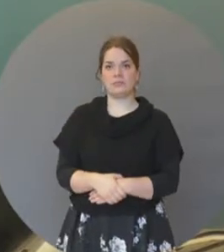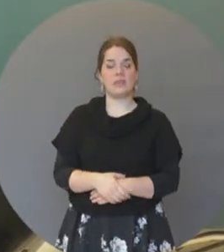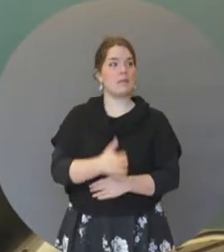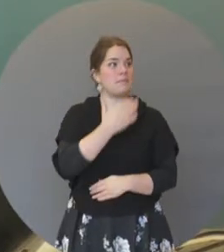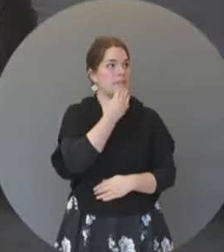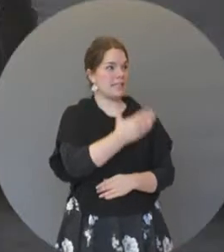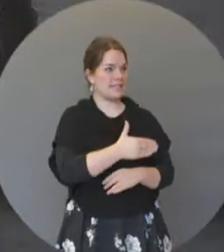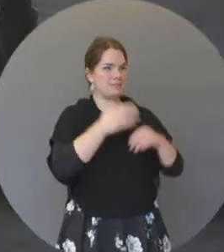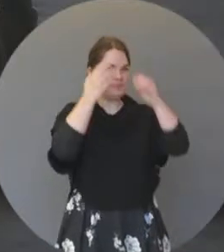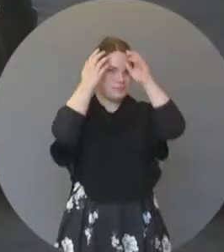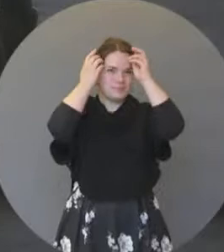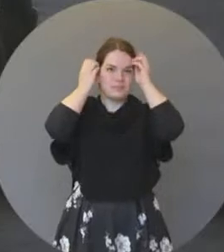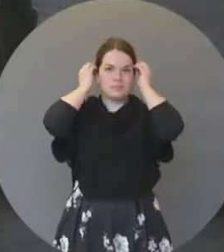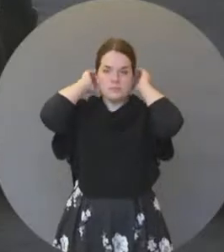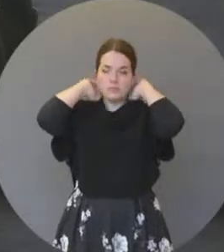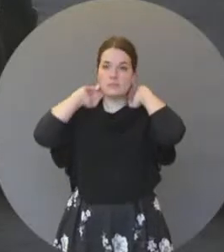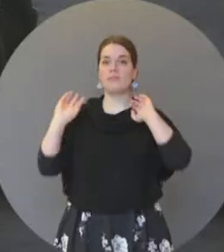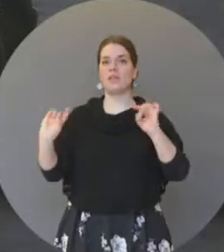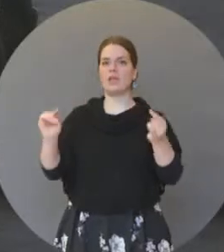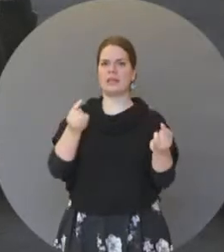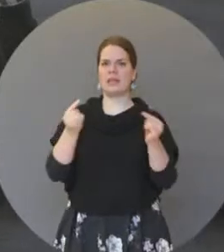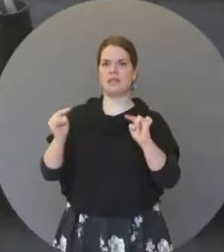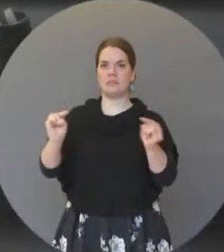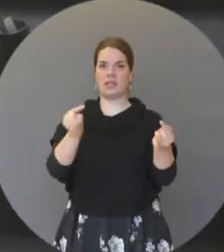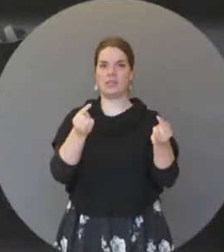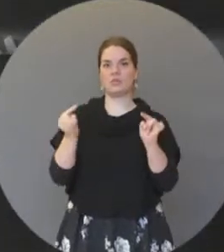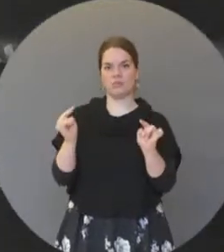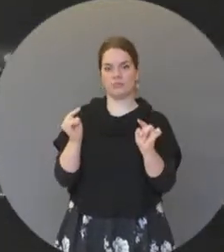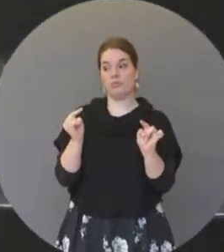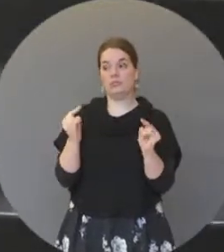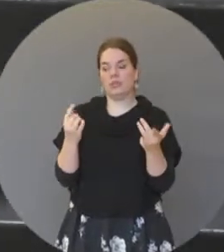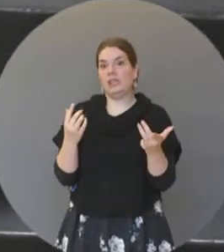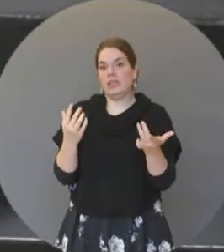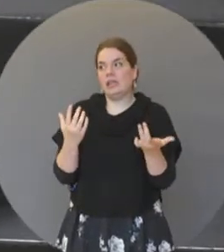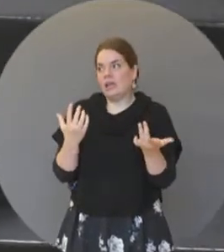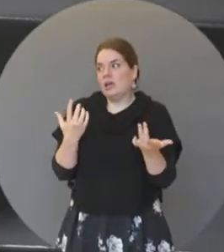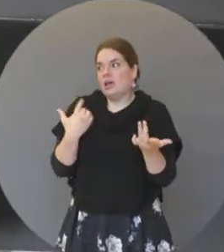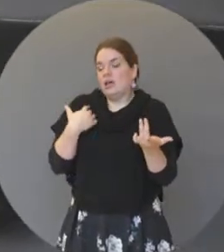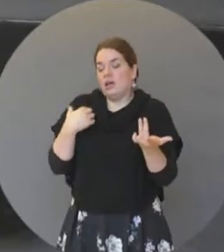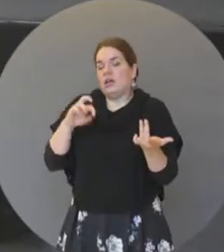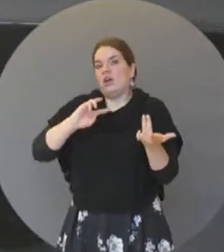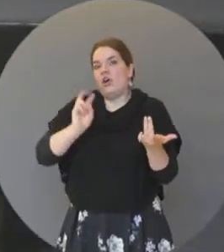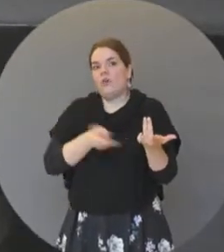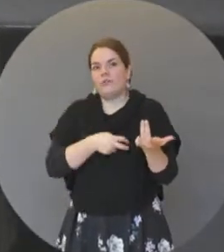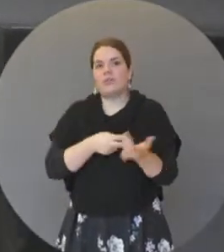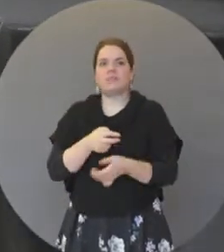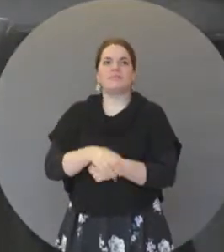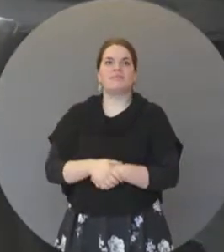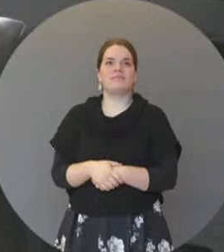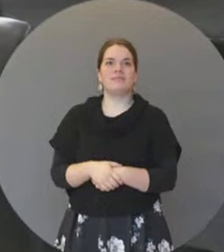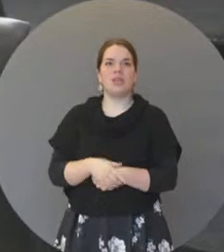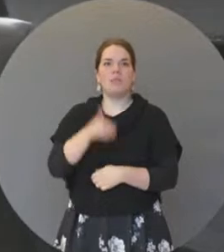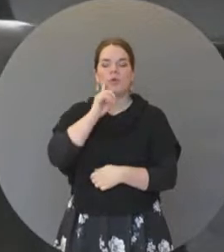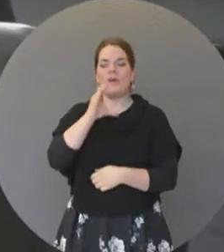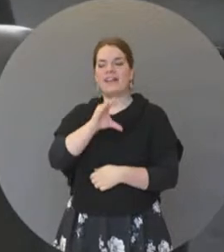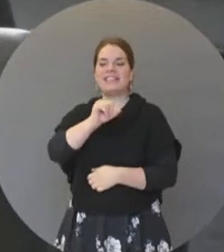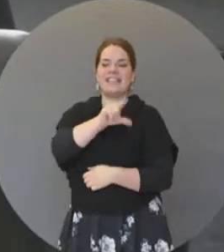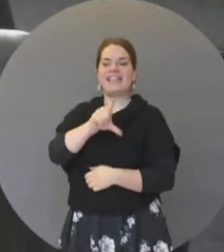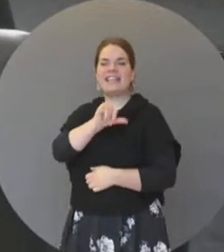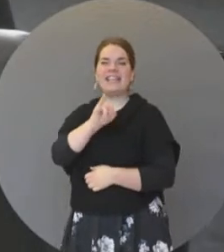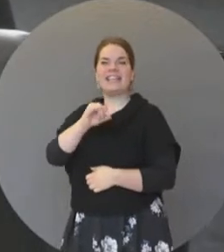donc cette délibération attendue et en cause puisque les clics qui sont donc les équipes